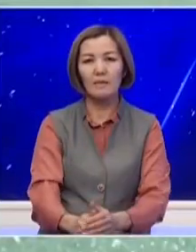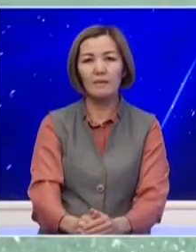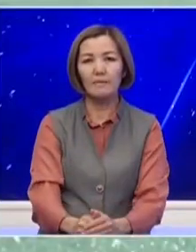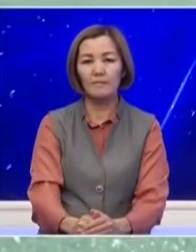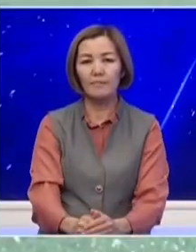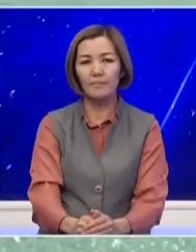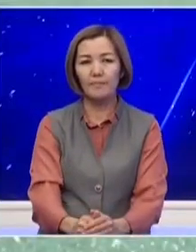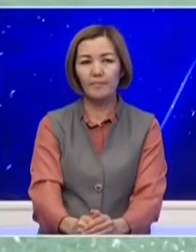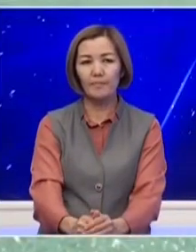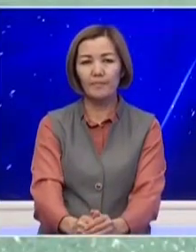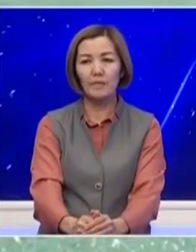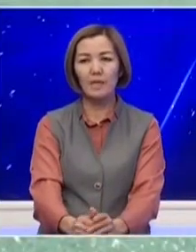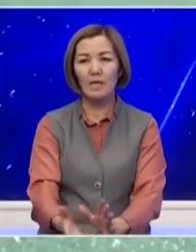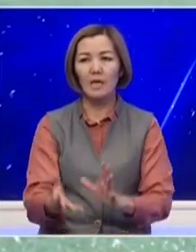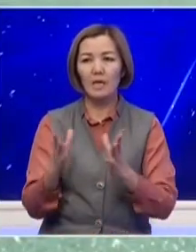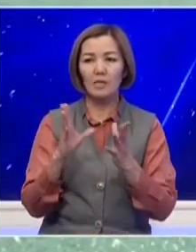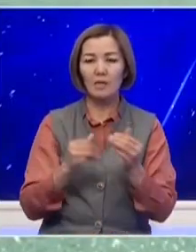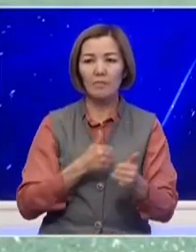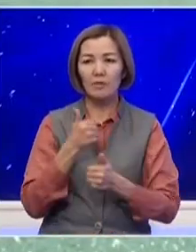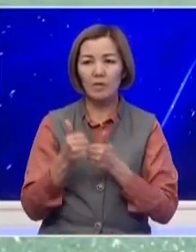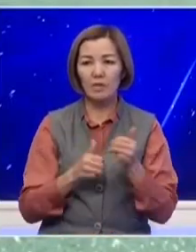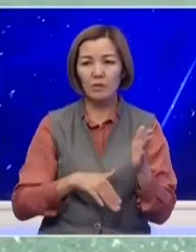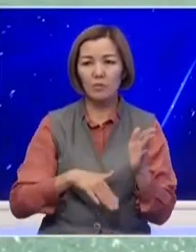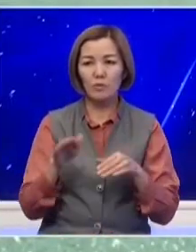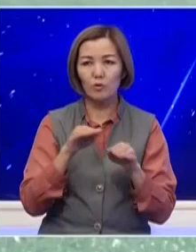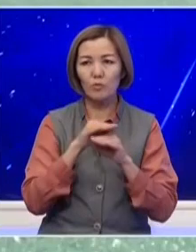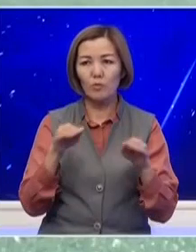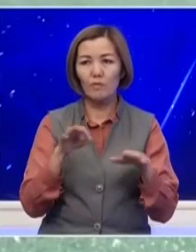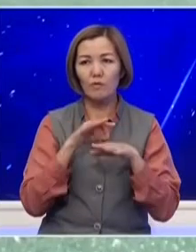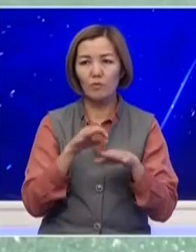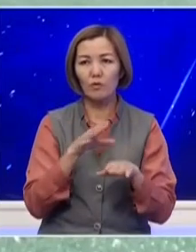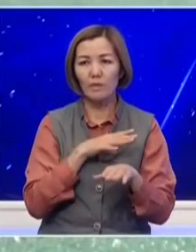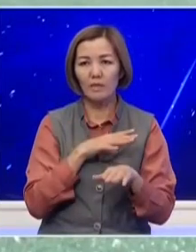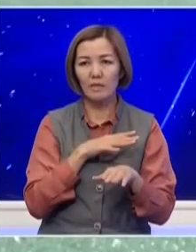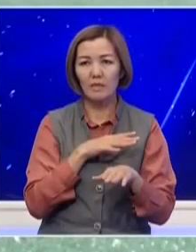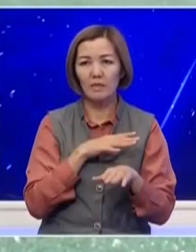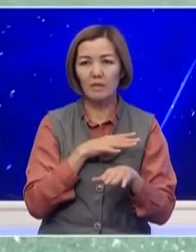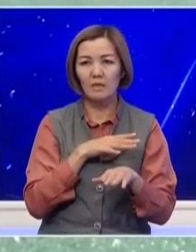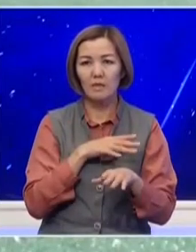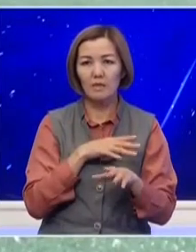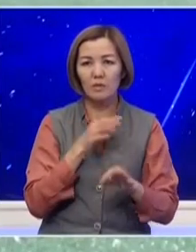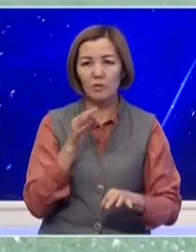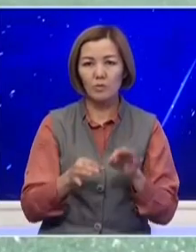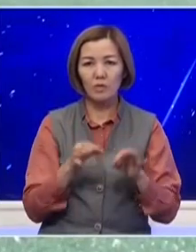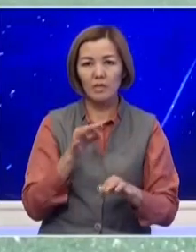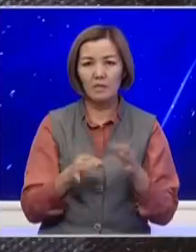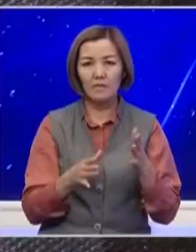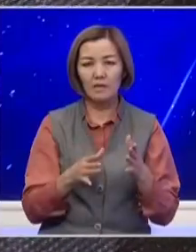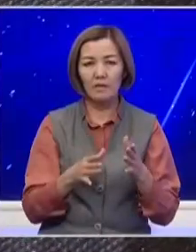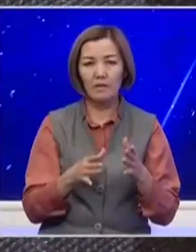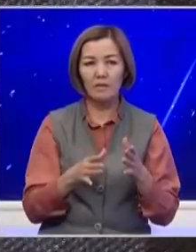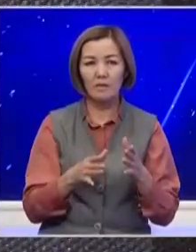Осы жалпы жарыс жақсы деңгейде өтіп жатыр. Жалпы мынау судейство, төрешілік